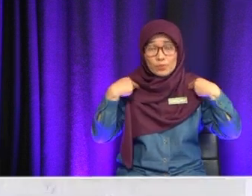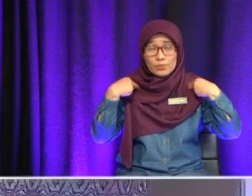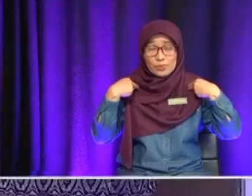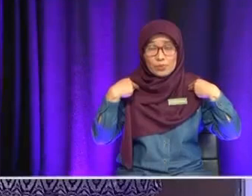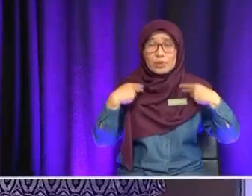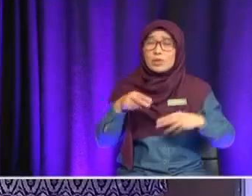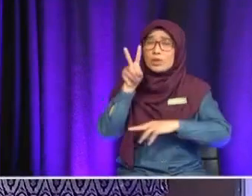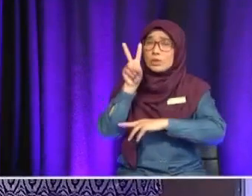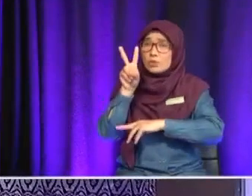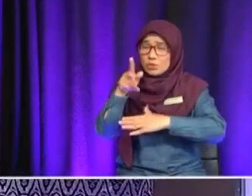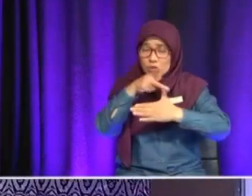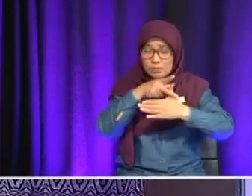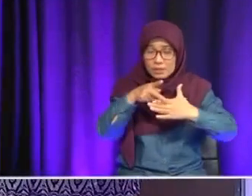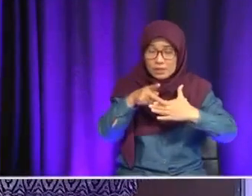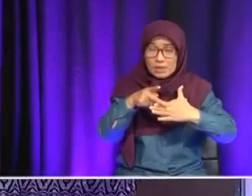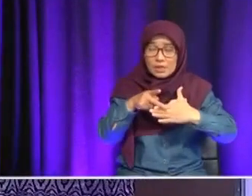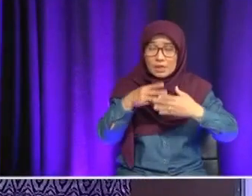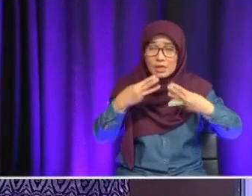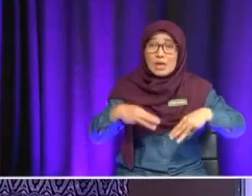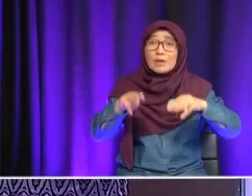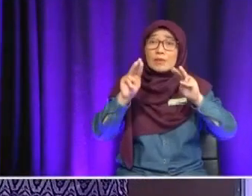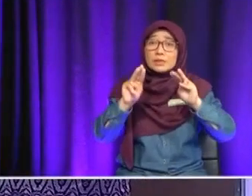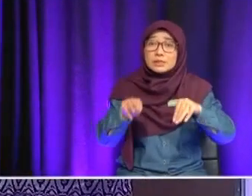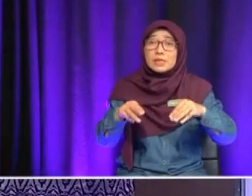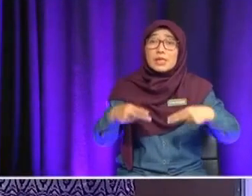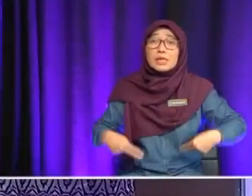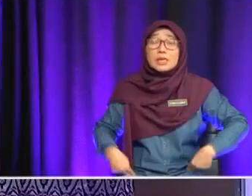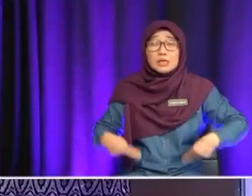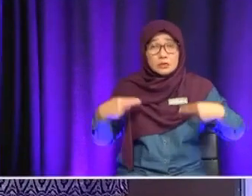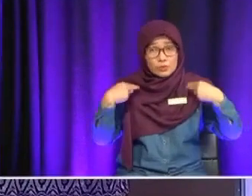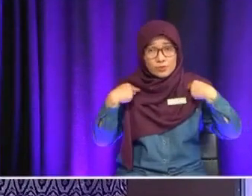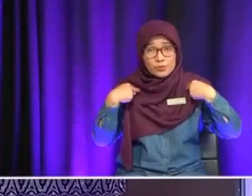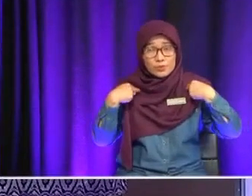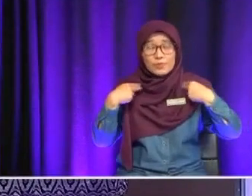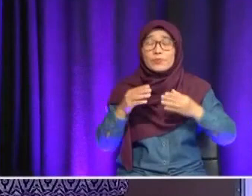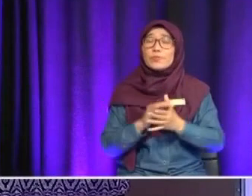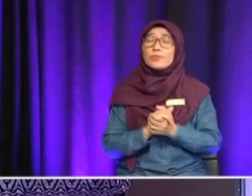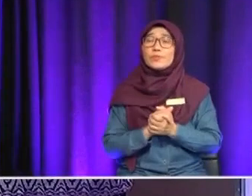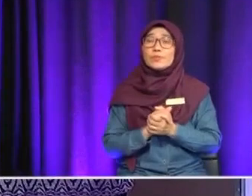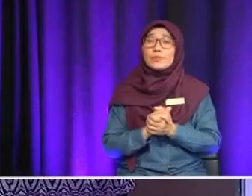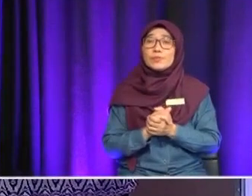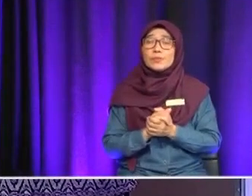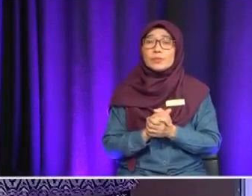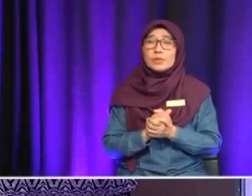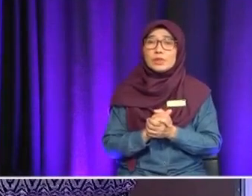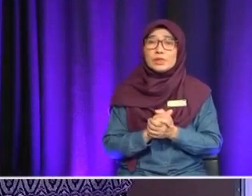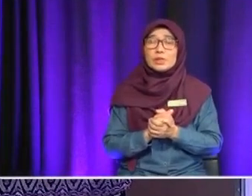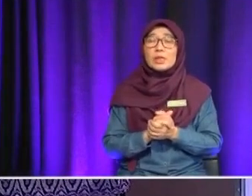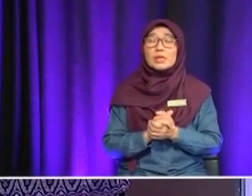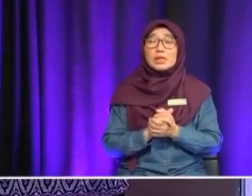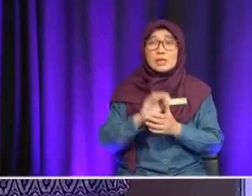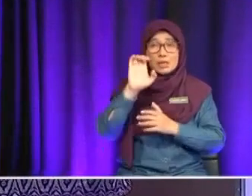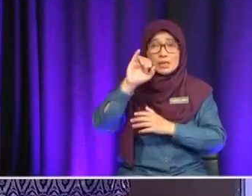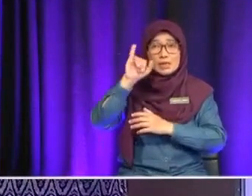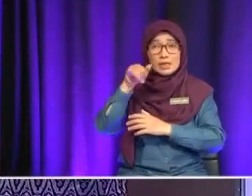hidup. Okey, cuma kita menjadi wakil ataupun orang yang telah dilantik untuk melakukan bagi